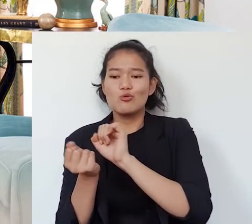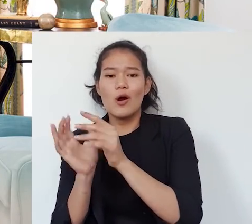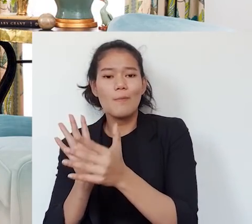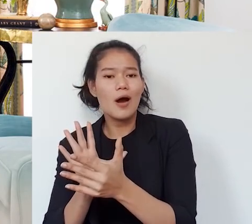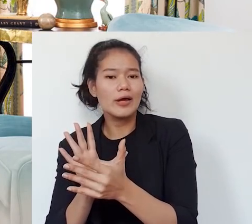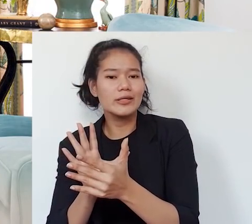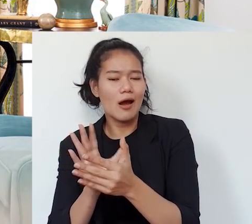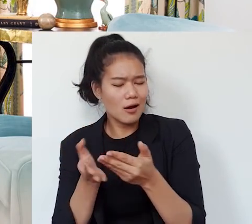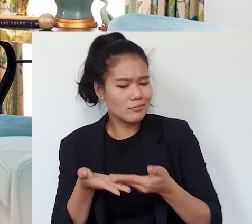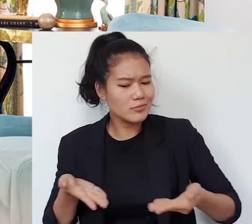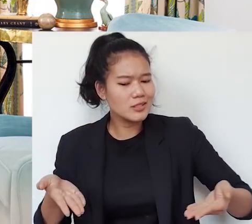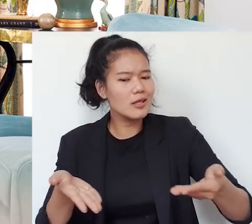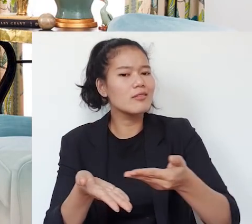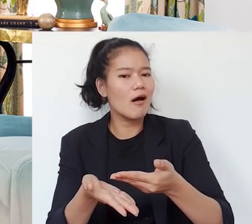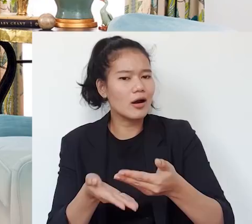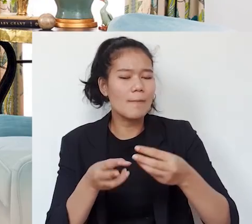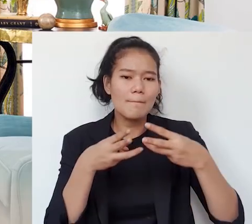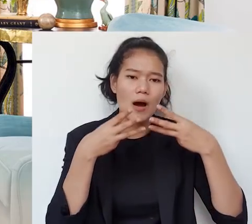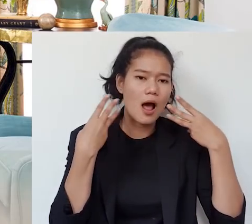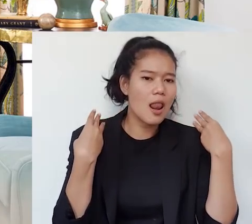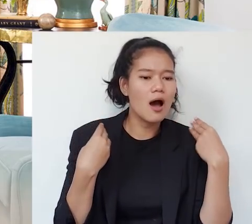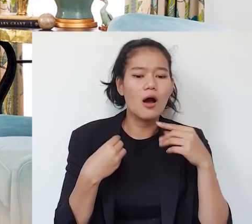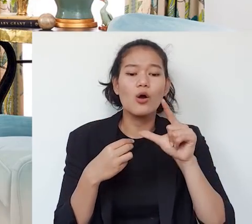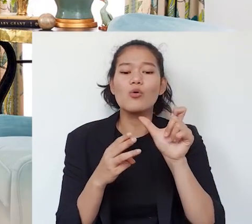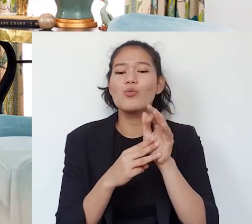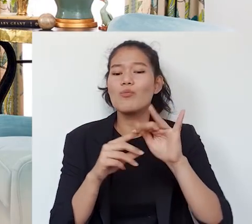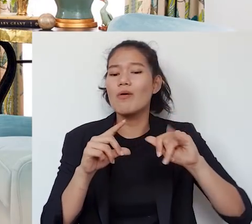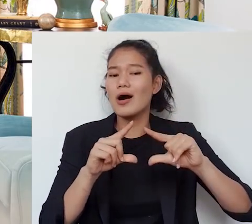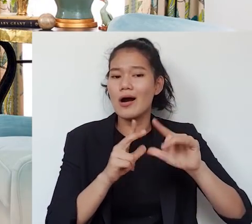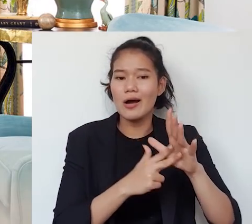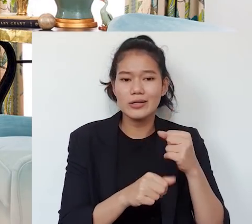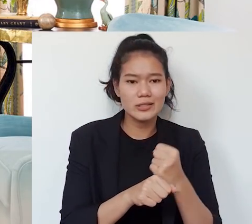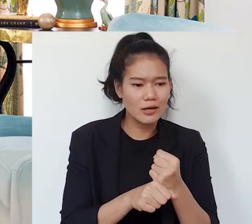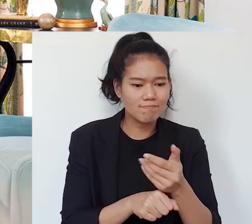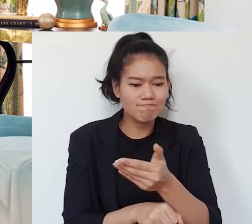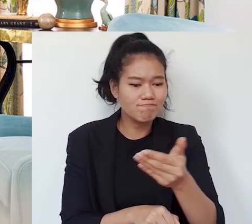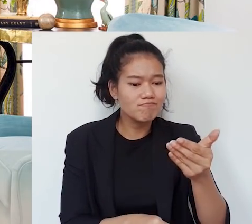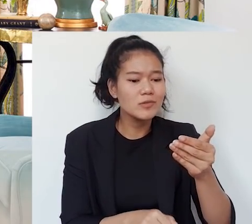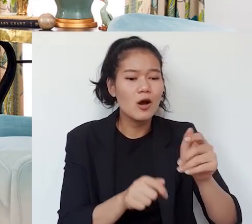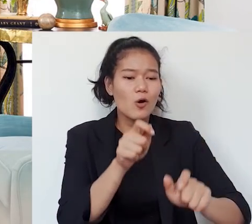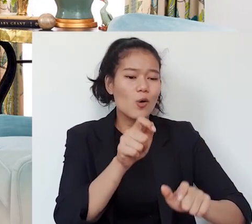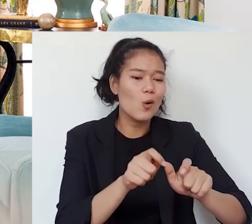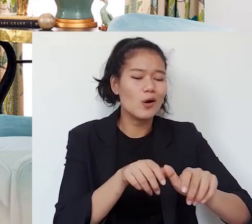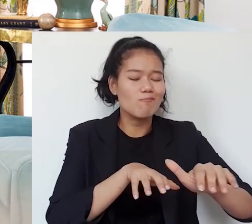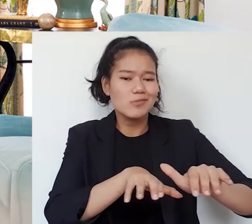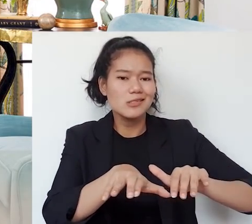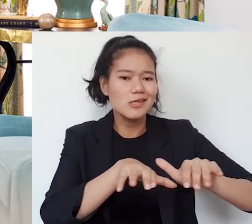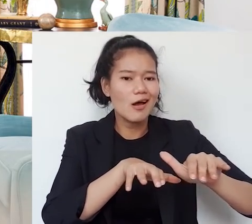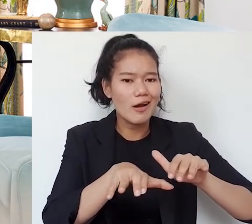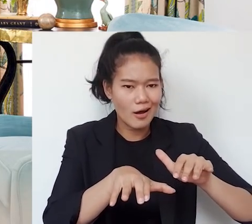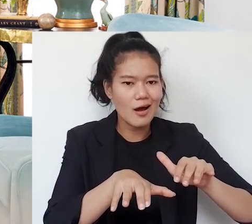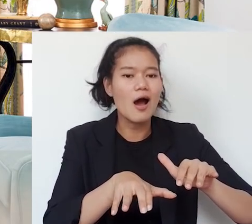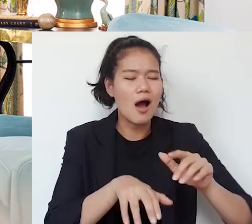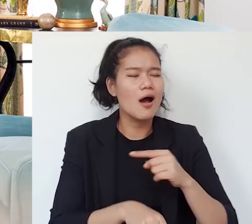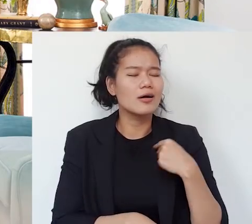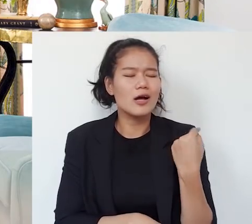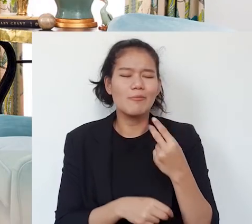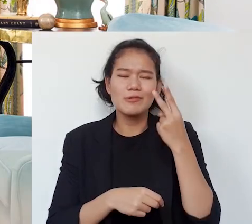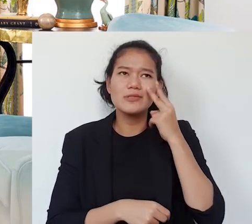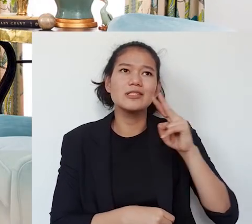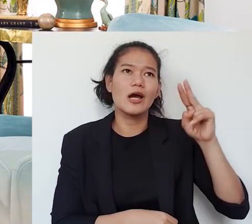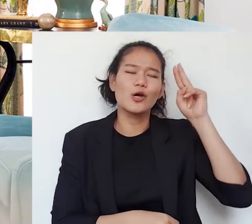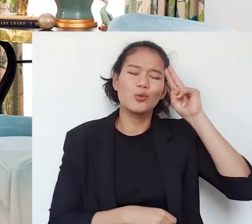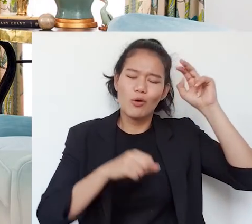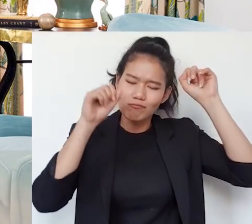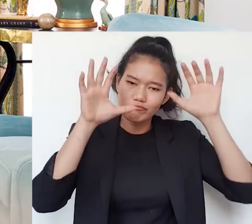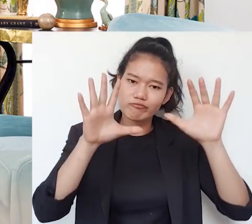ada di Surabaya dan sekitarnya, Malang, Lumajang, mereka yang mengalami bencana alam Tuhan. Kami